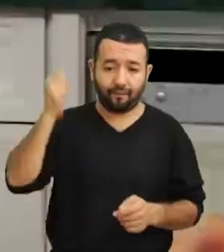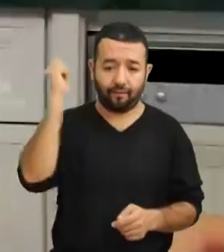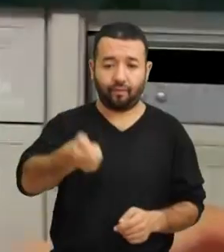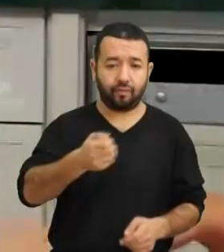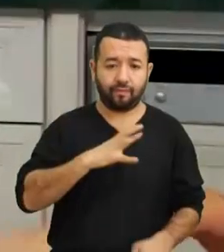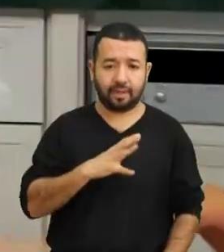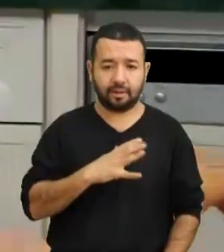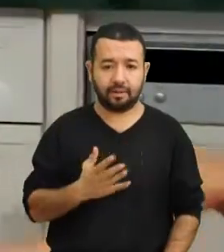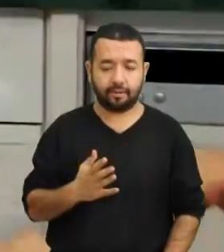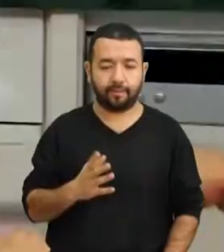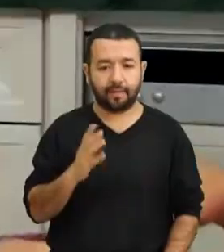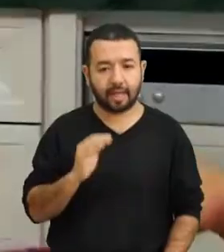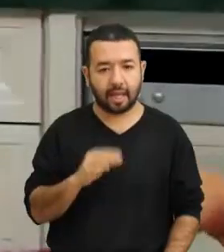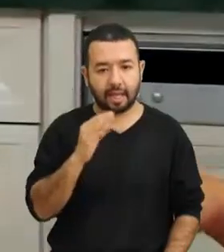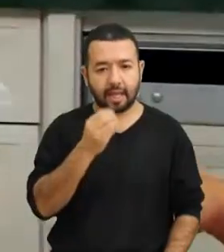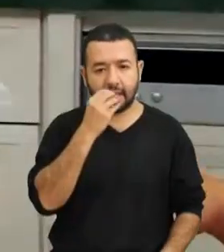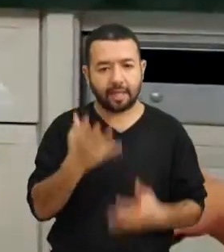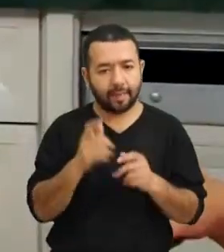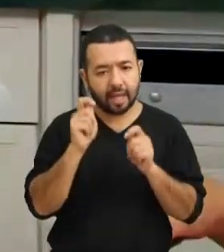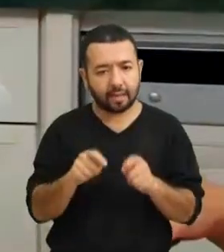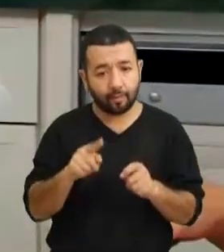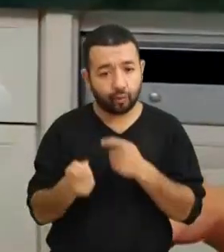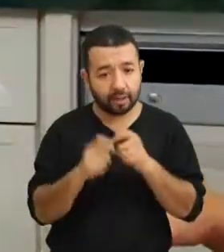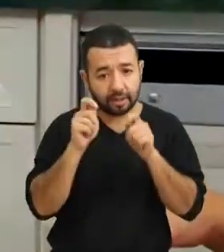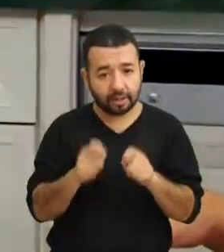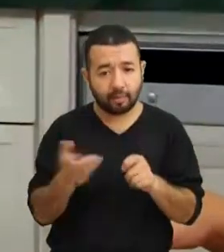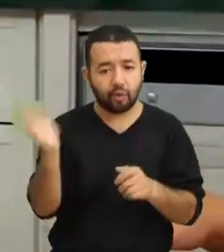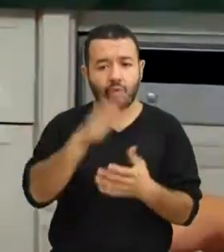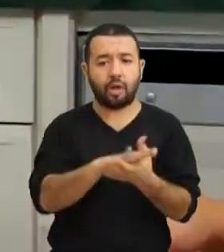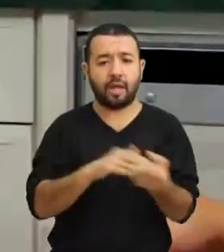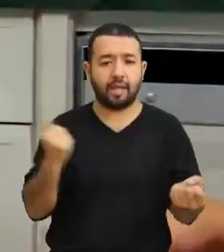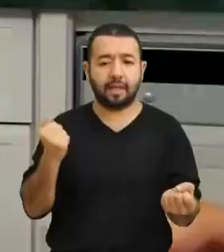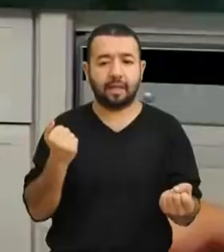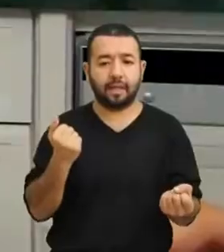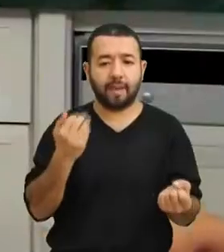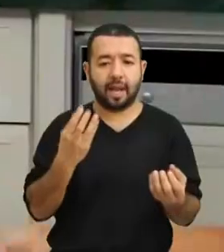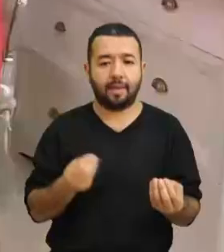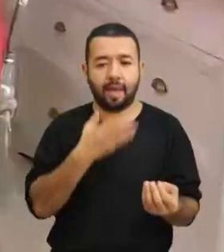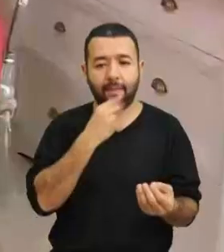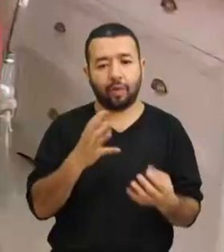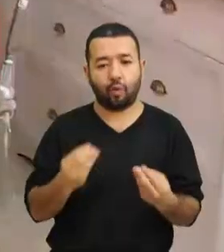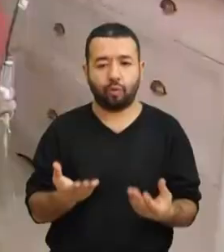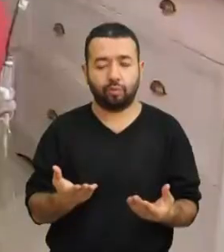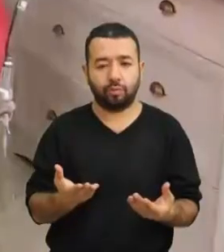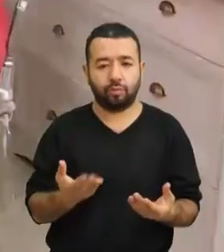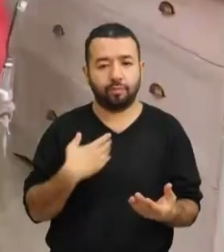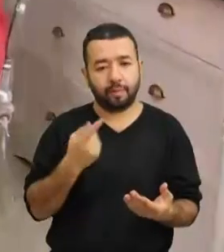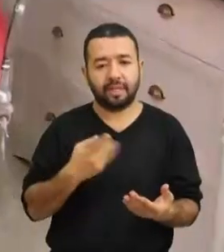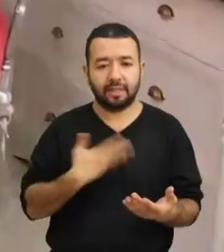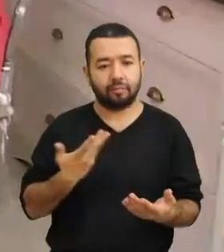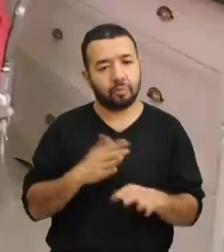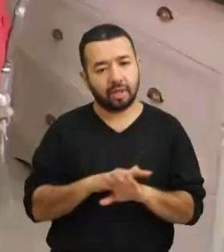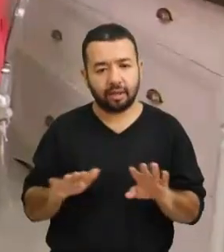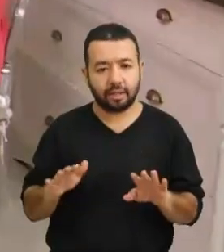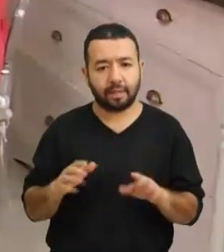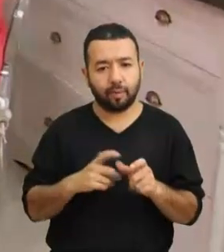ha. Hayatım şu yemeği yap, bu işi yap, ondan sonra jübileni yap. Bir daha hiçbir şey istemiyoruz senden. Tamam Şükrücüğüm. Bak senin